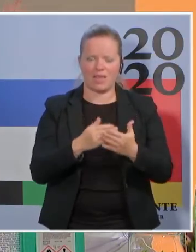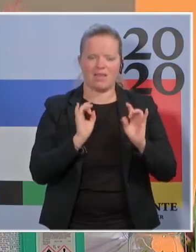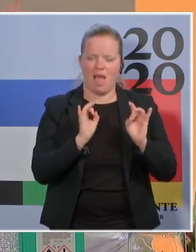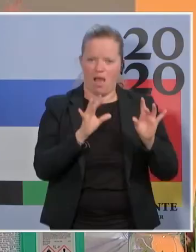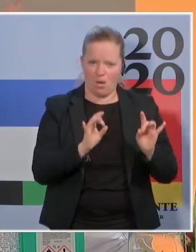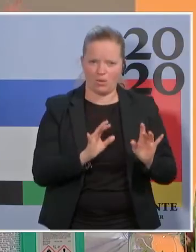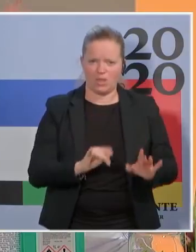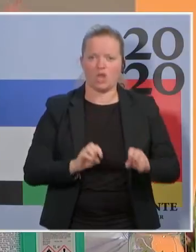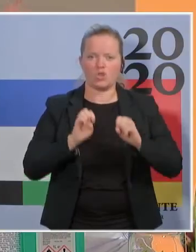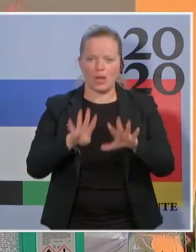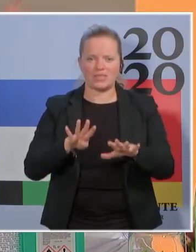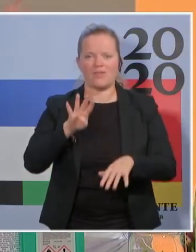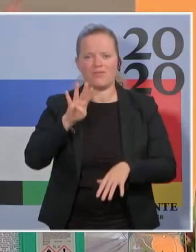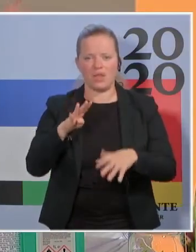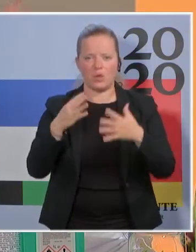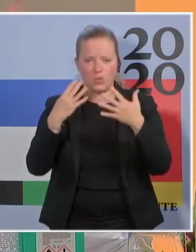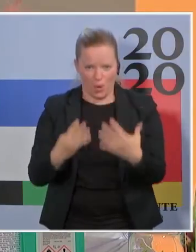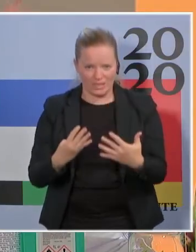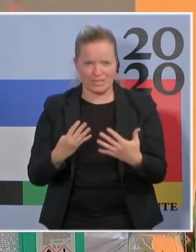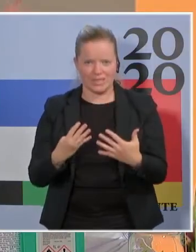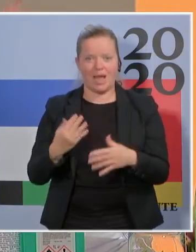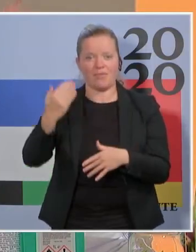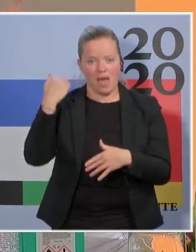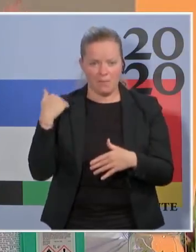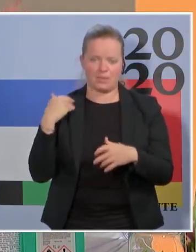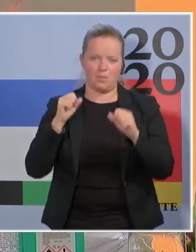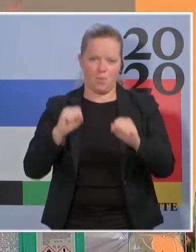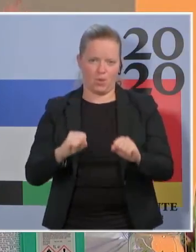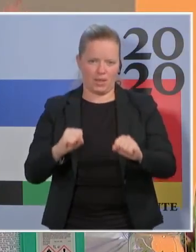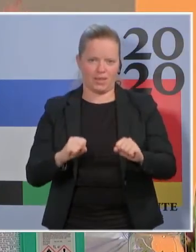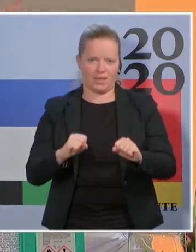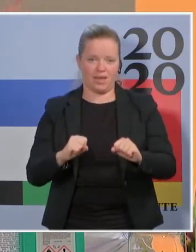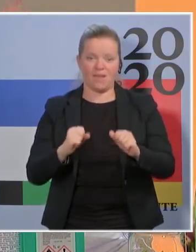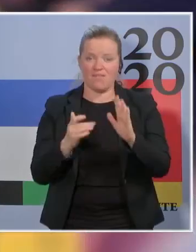wie 1994 es auch möglich war,